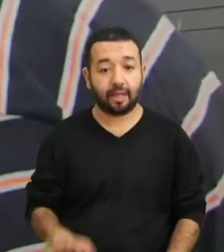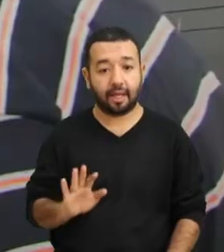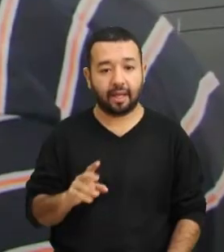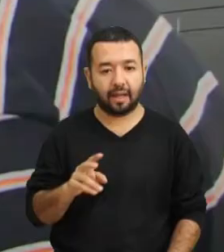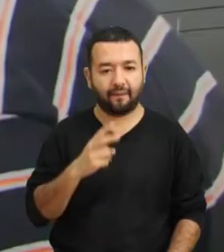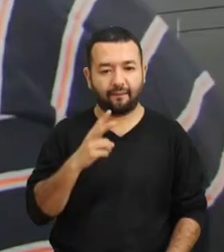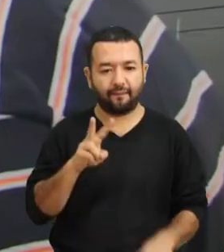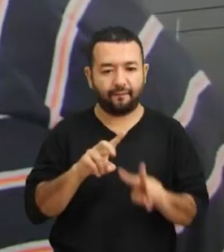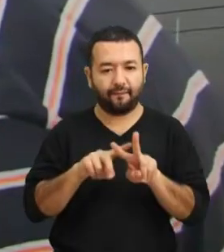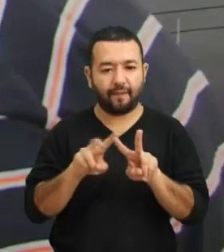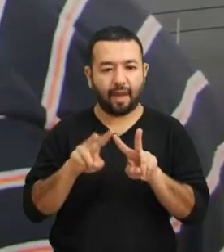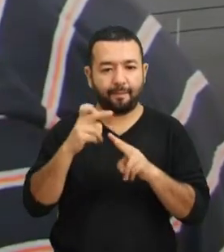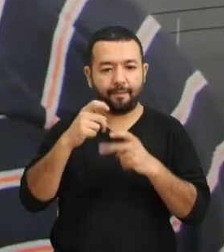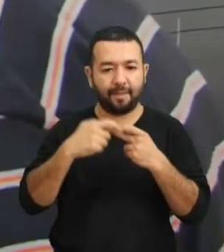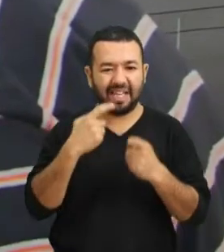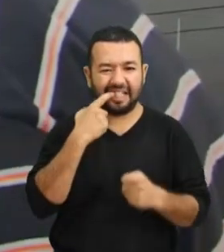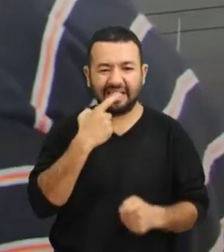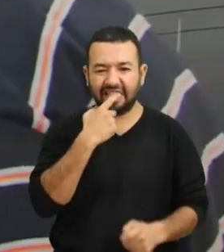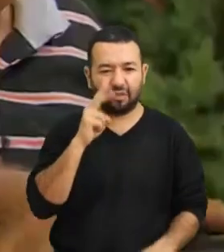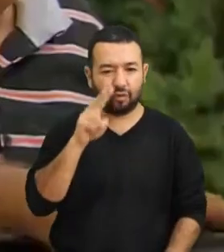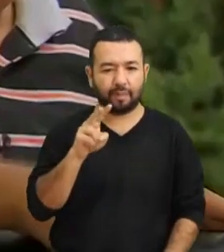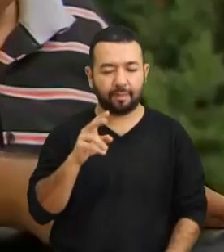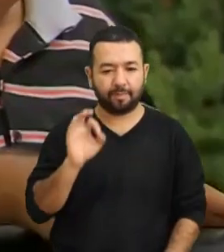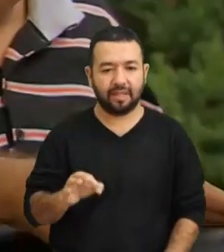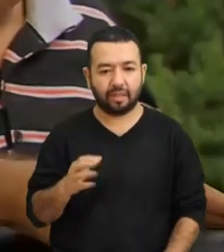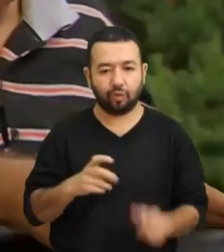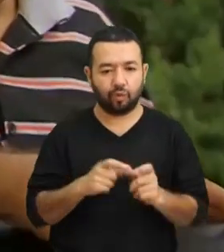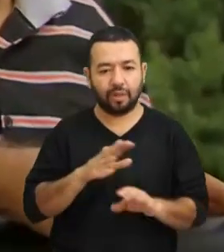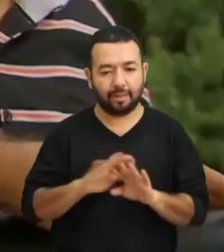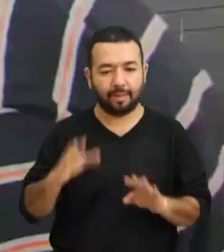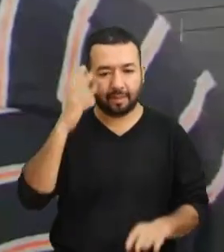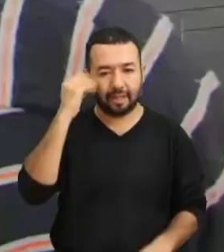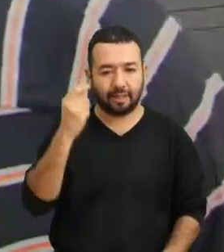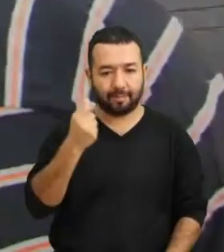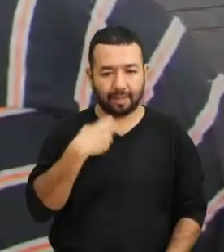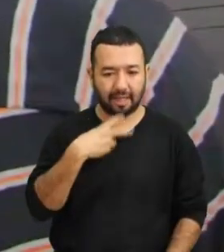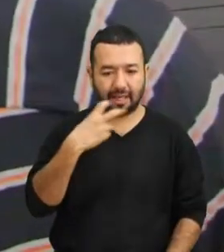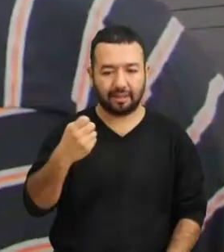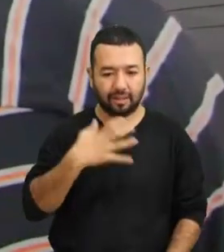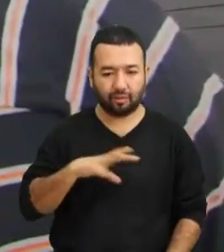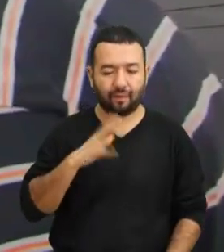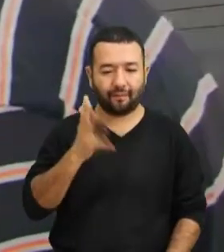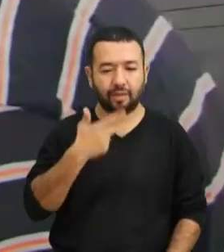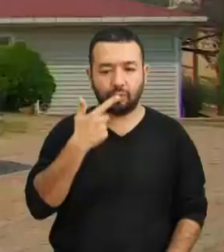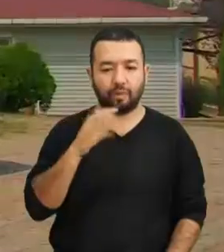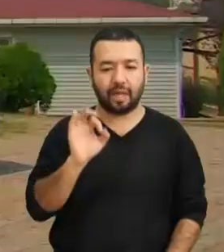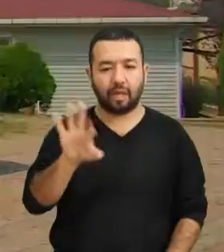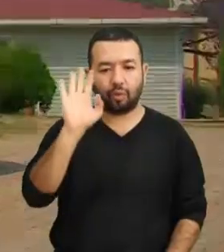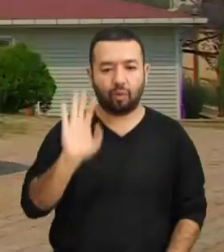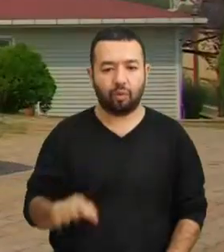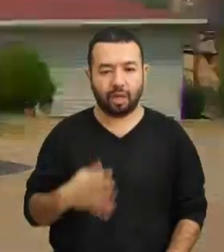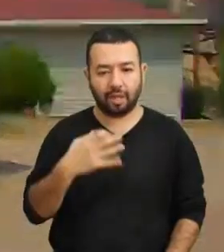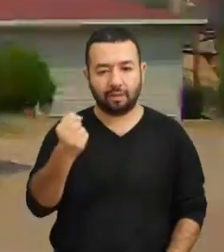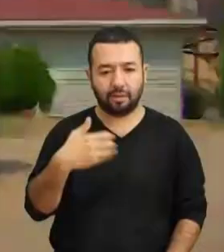Ah, vampir dişlerini yine göstermeye başladın Şükrü. Tamam, anladım. Daha fazla konuşmana gerek yok. Al